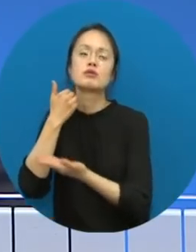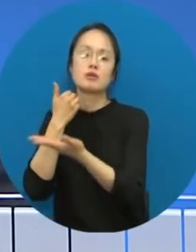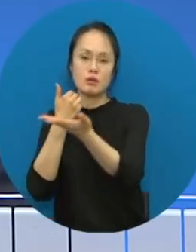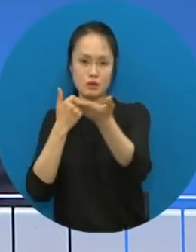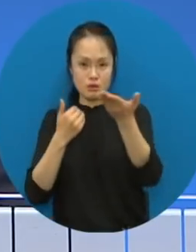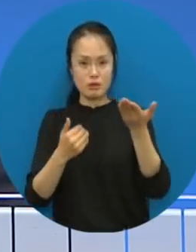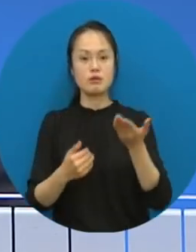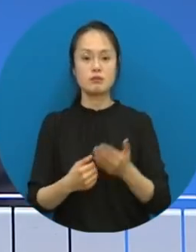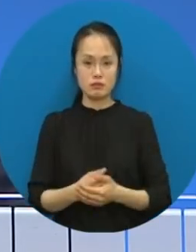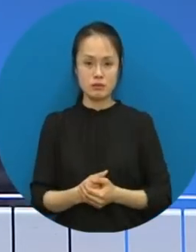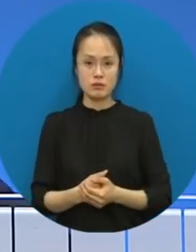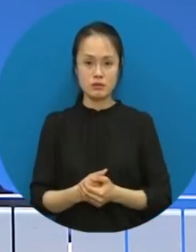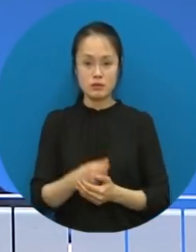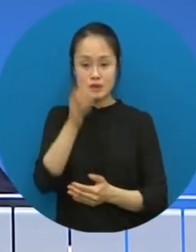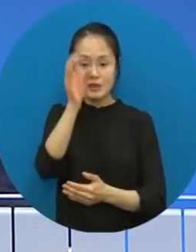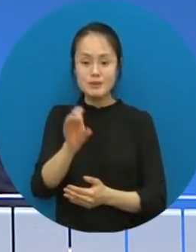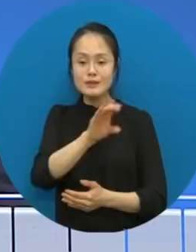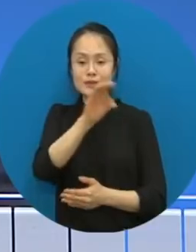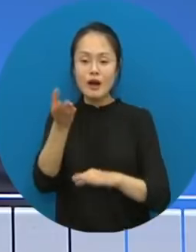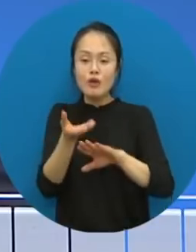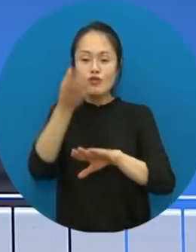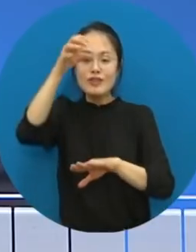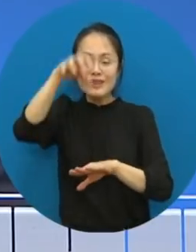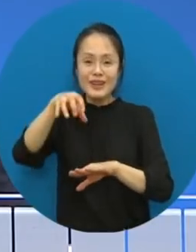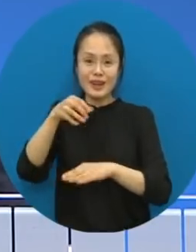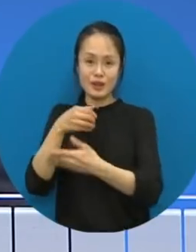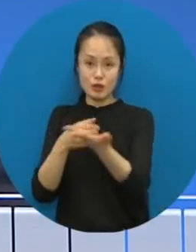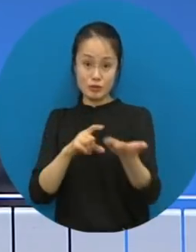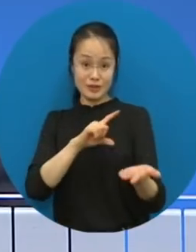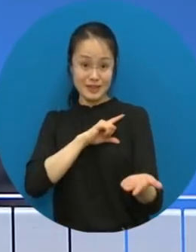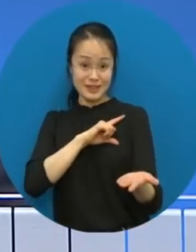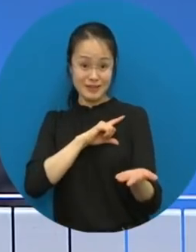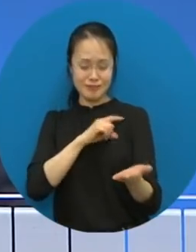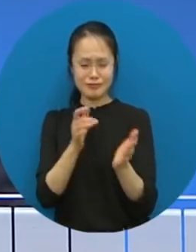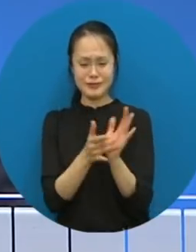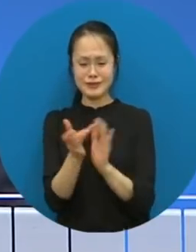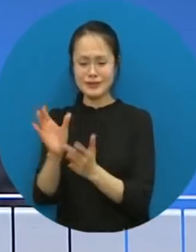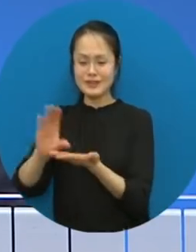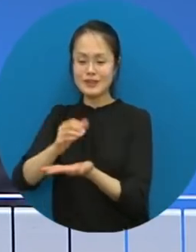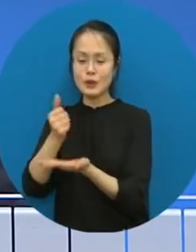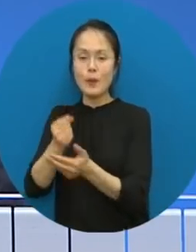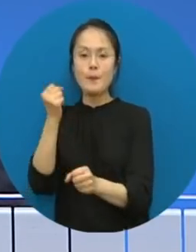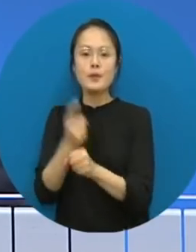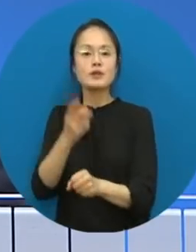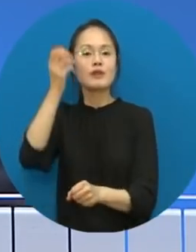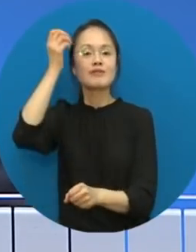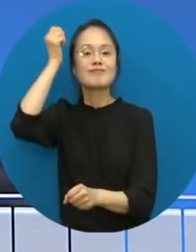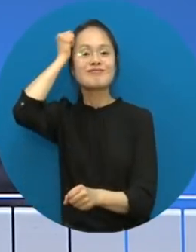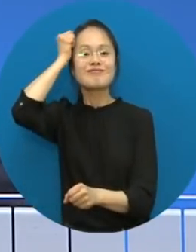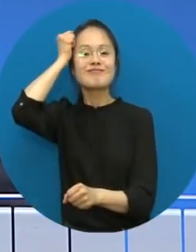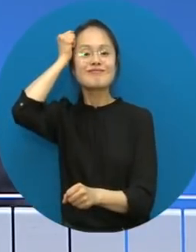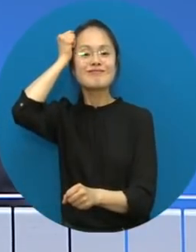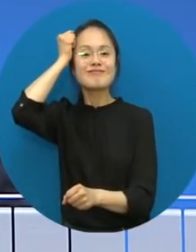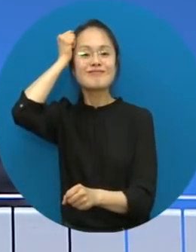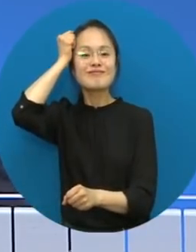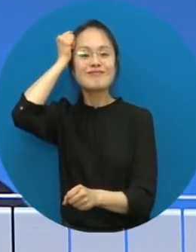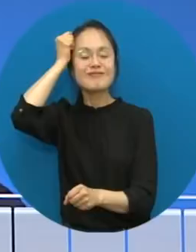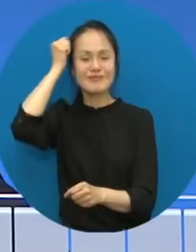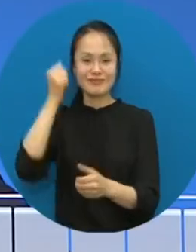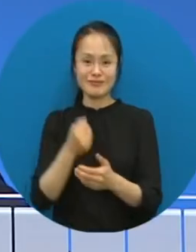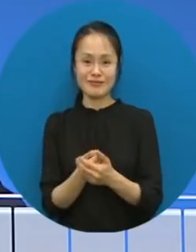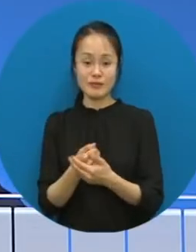십자가에서 예수님은 여러분의 이름을 미리 기억하시고 시 공간을 초월하신 하나님의 약속에 따라